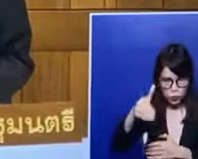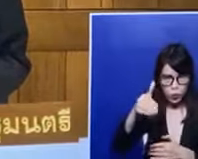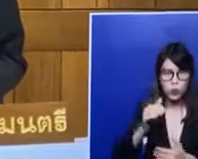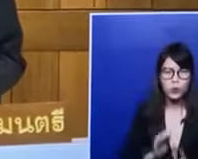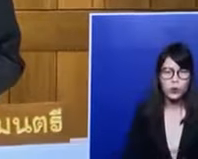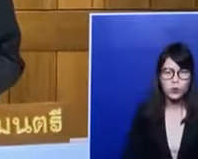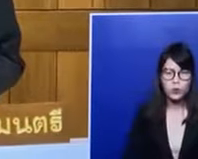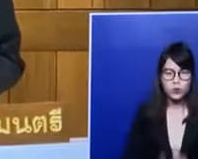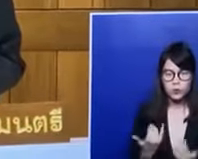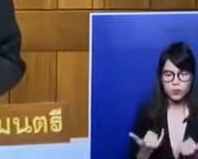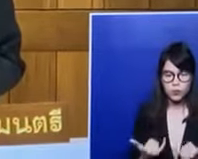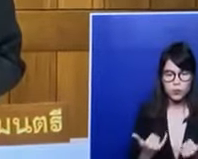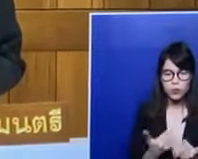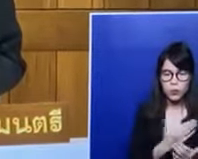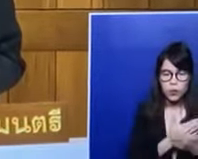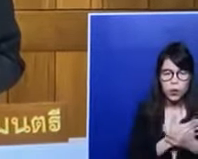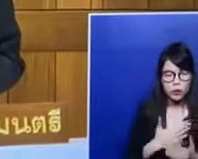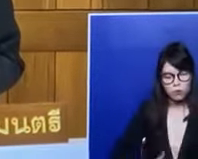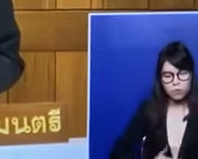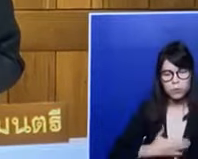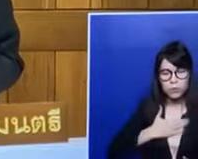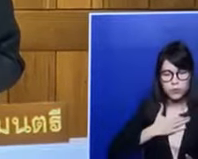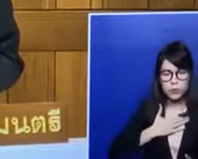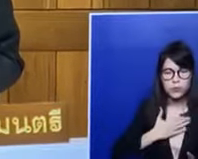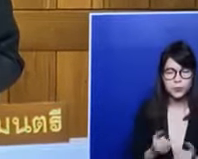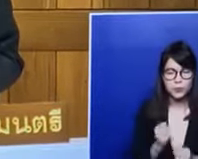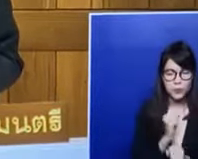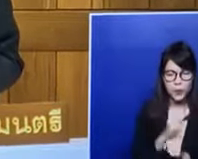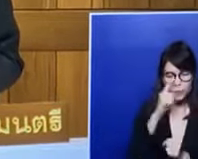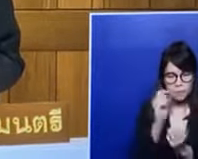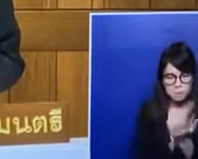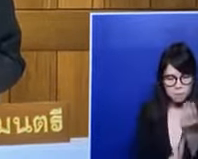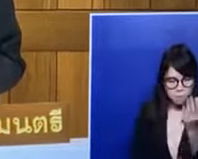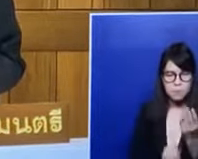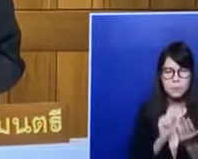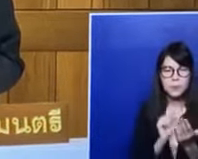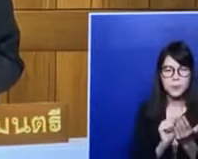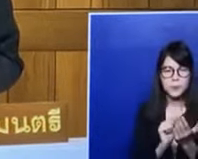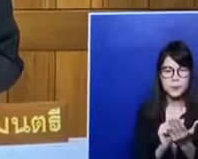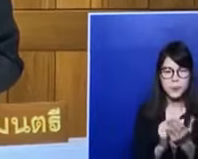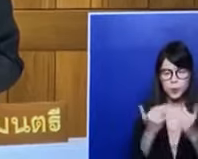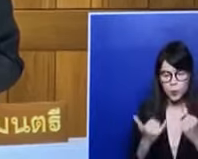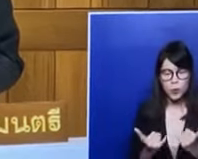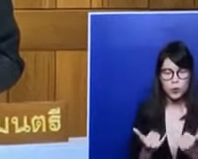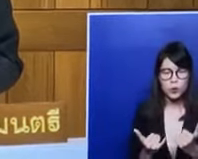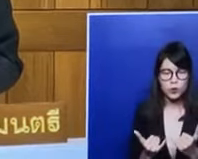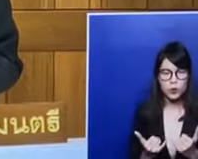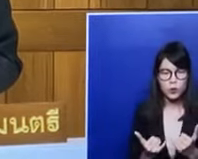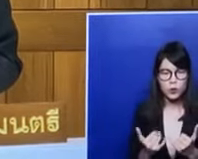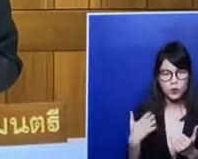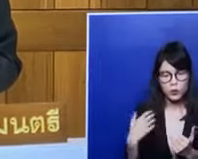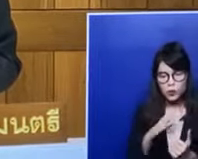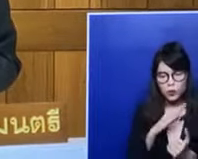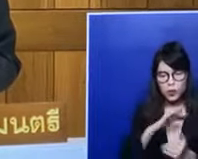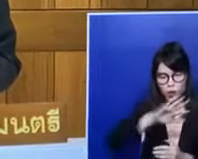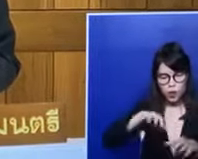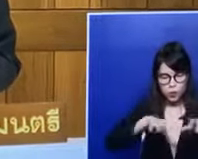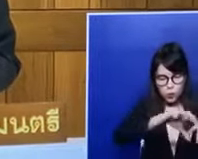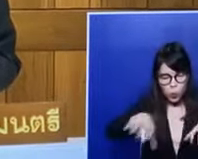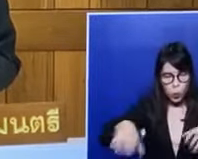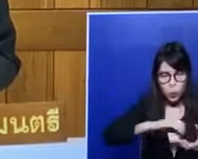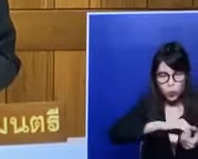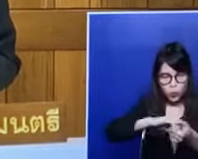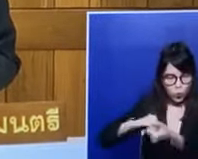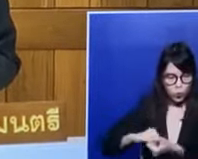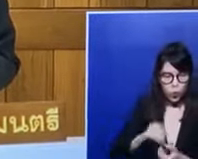เองนั้นผมก็มีความรักความภาคภูมิใจนะครับในเมืองไทยของเราแล้วเราจะมาถึงวันนี้ไม่ได้เลยนะครับถ้าไม่ได้รับความร่วมมือจากทุกภาคส่วนโดยเฉพาะประ